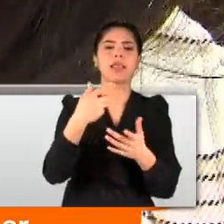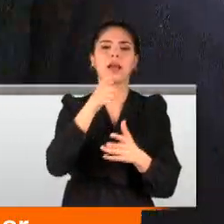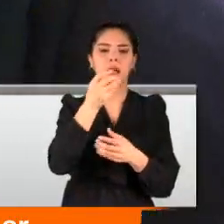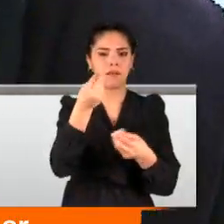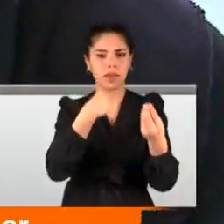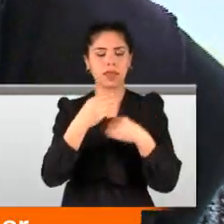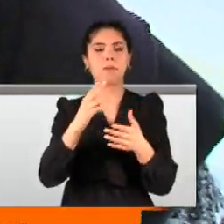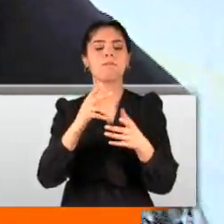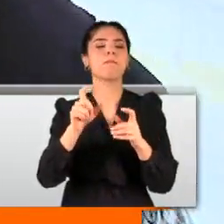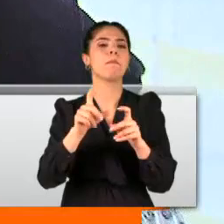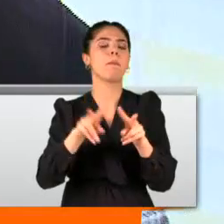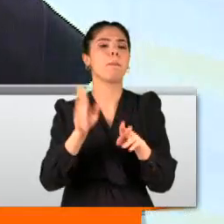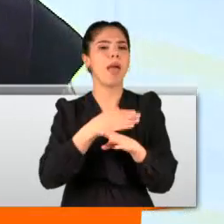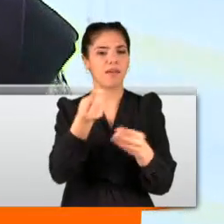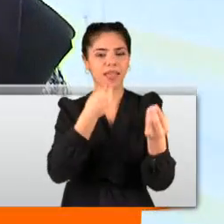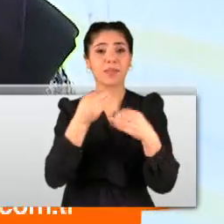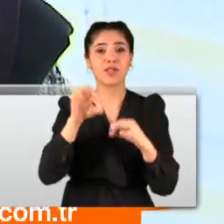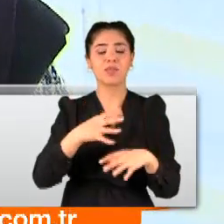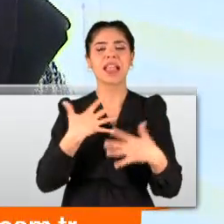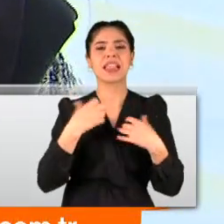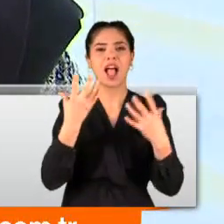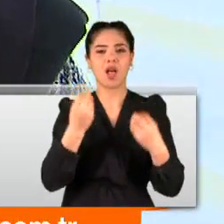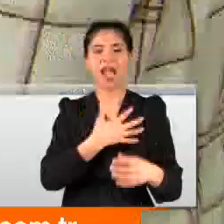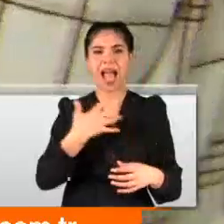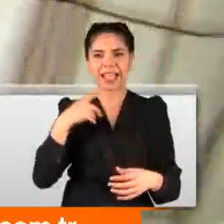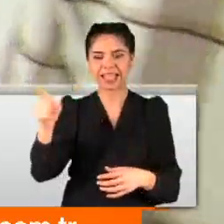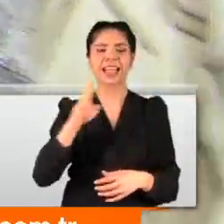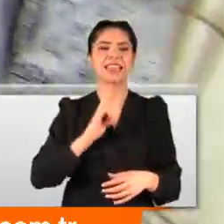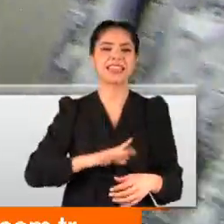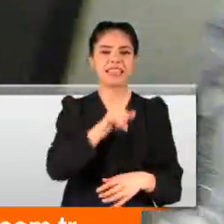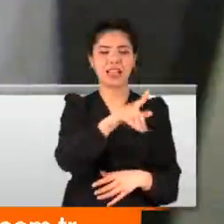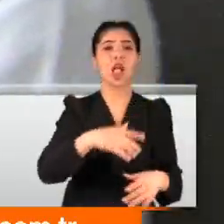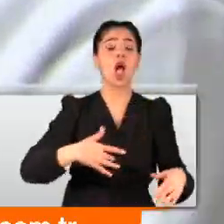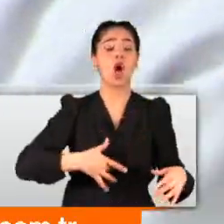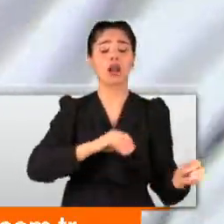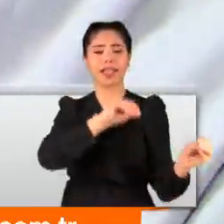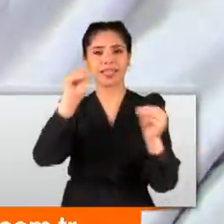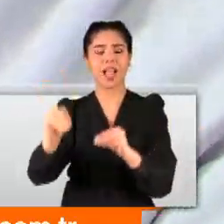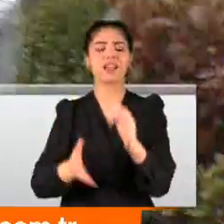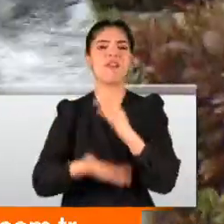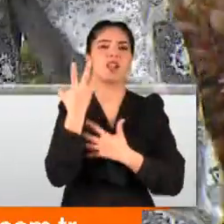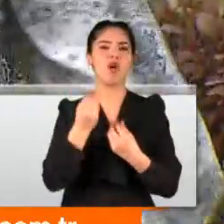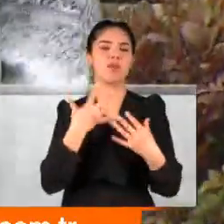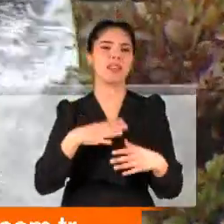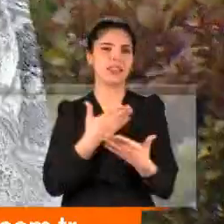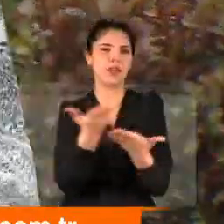meyvemi yedim Şimdi sağlığına kavuşan anne ve kızı hayat kurtaran organ naklinin artmasını istiyorlar abone